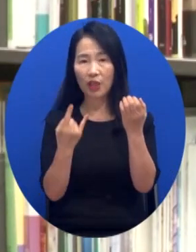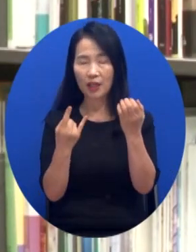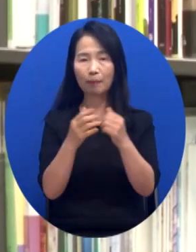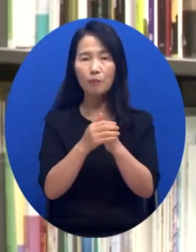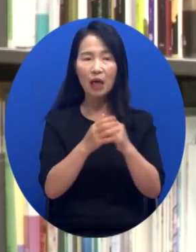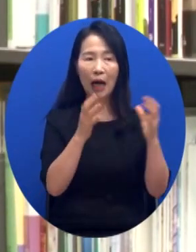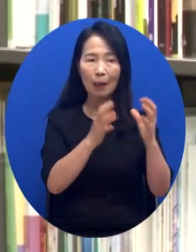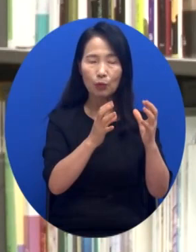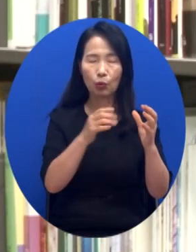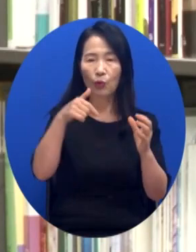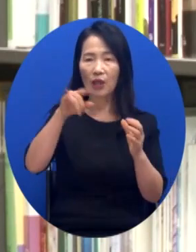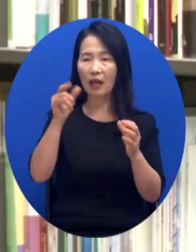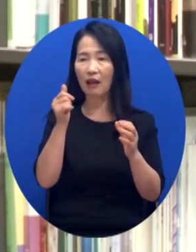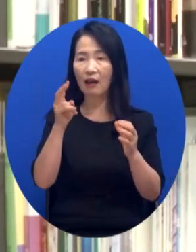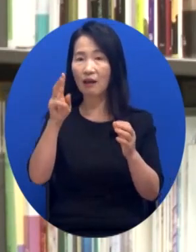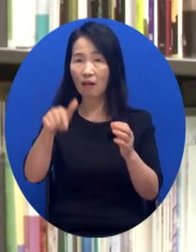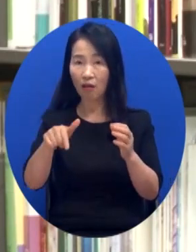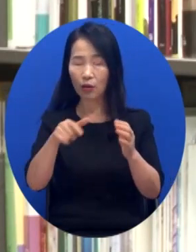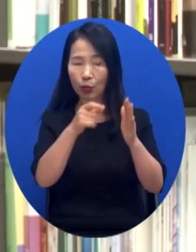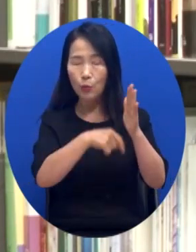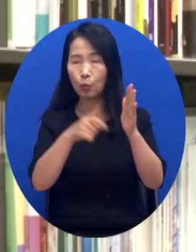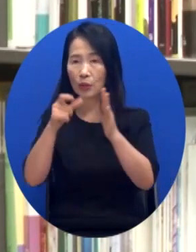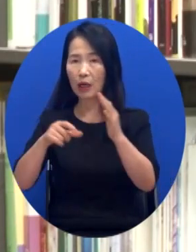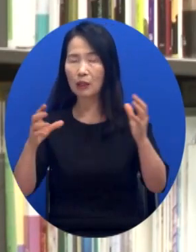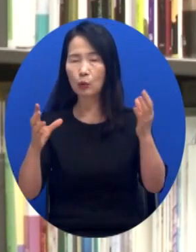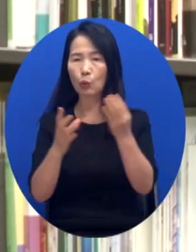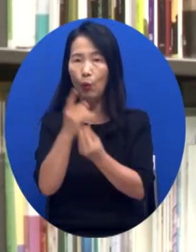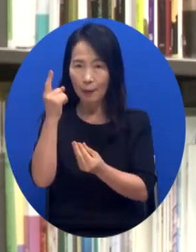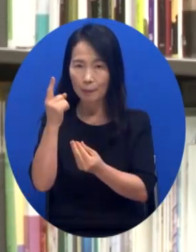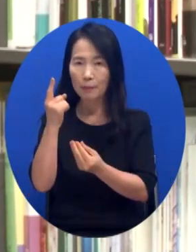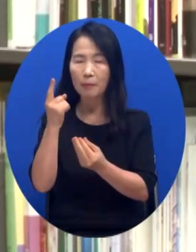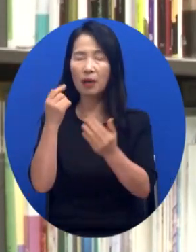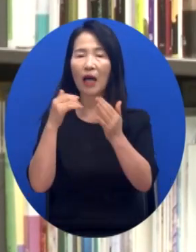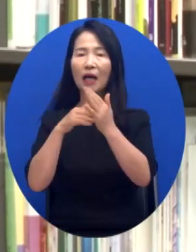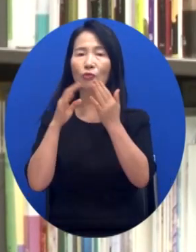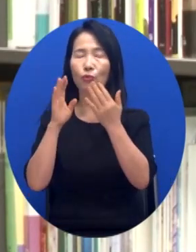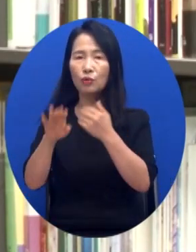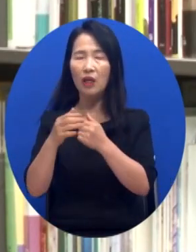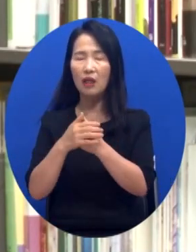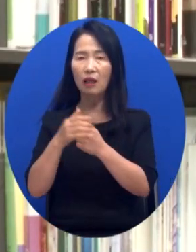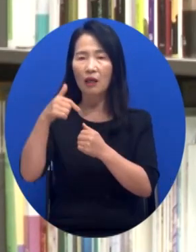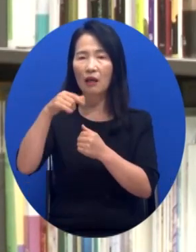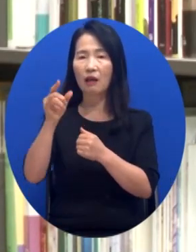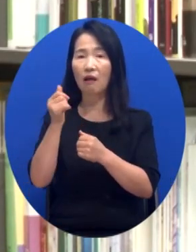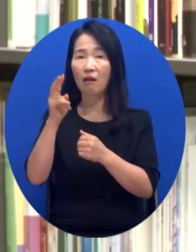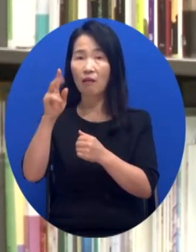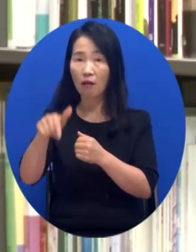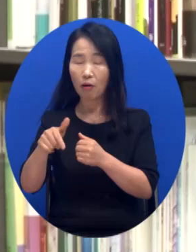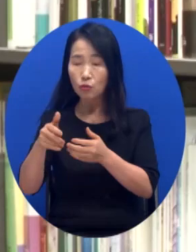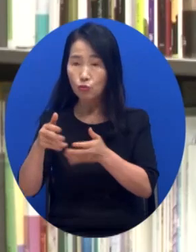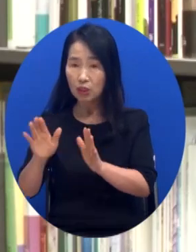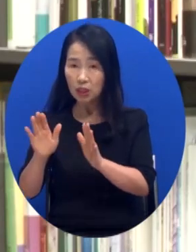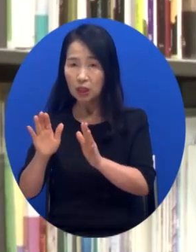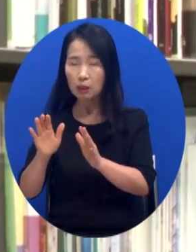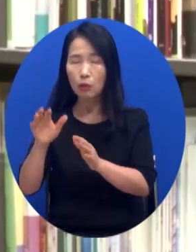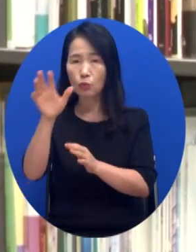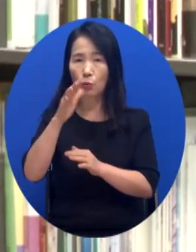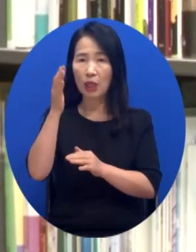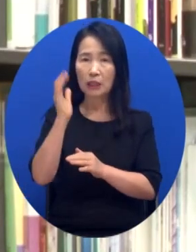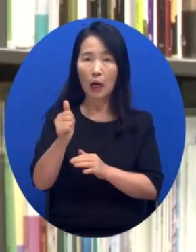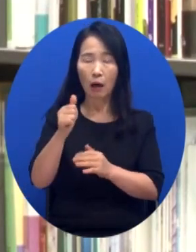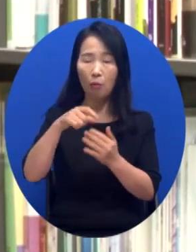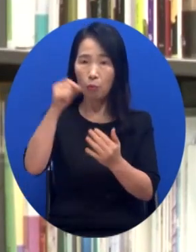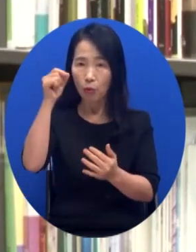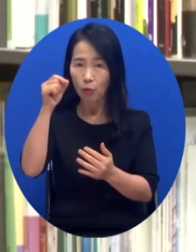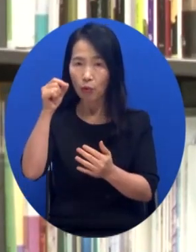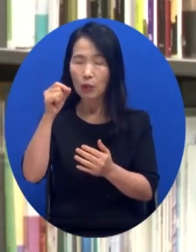합동총회와 개혁총회, 교단이 통합을 한 이후에 개혁 출신의 목사님이 총회장이 되신 건 이번이 처음입니다. 어떤